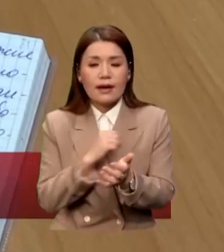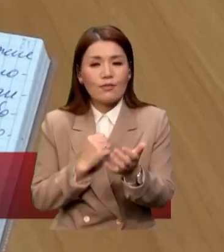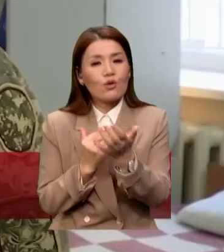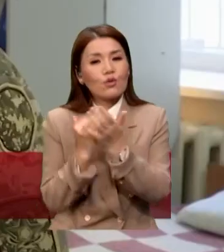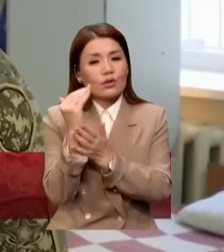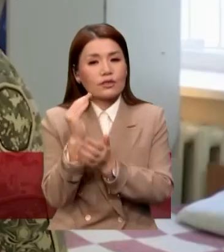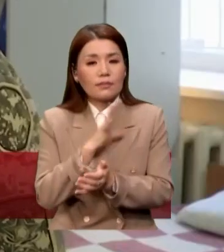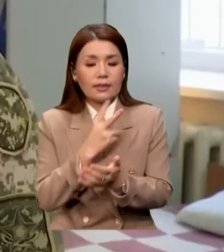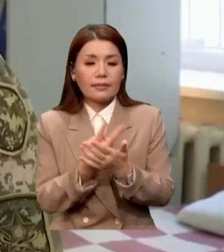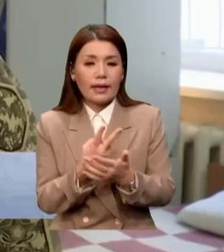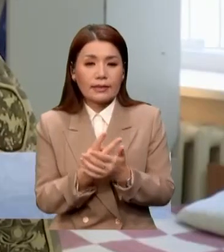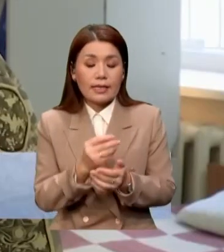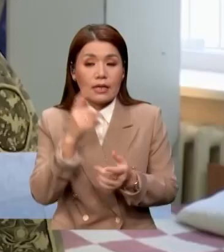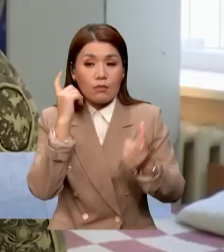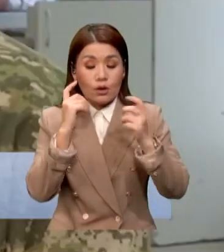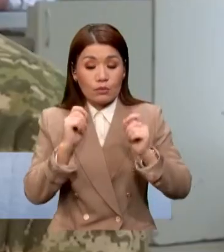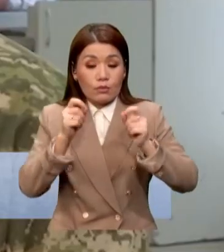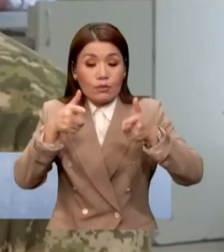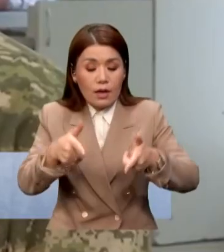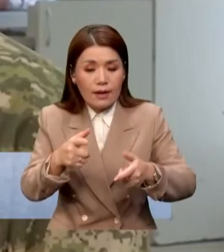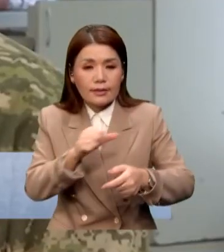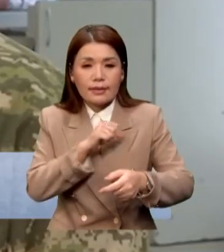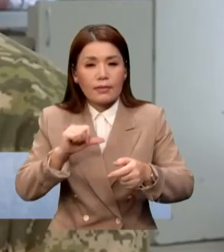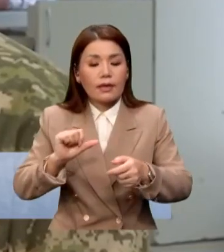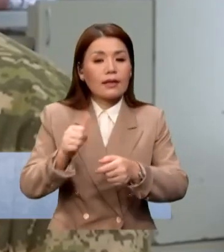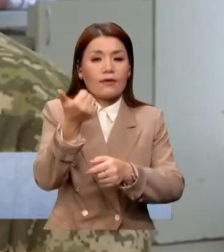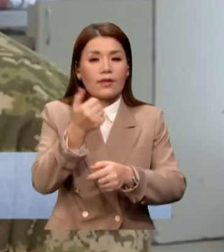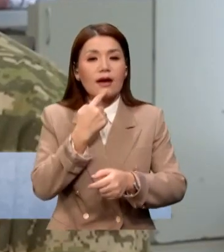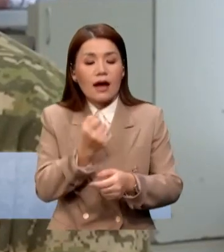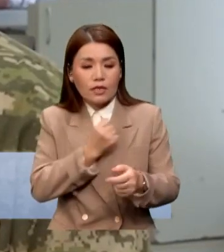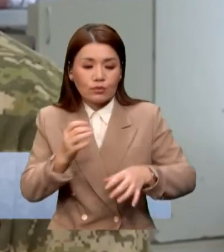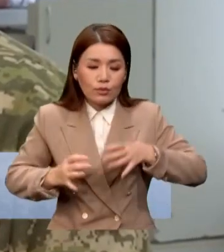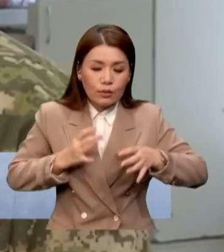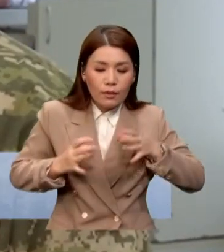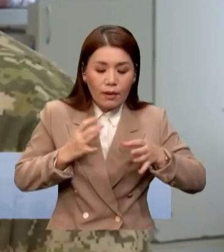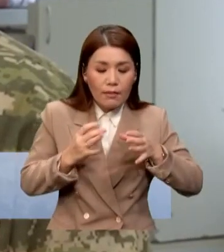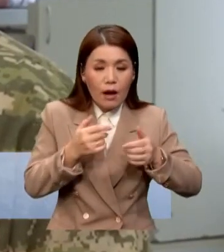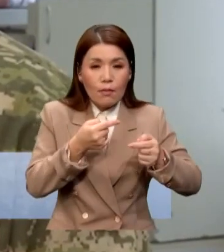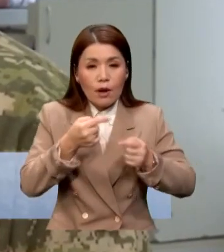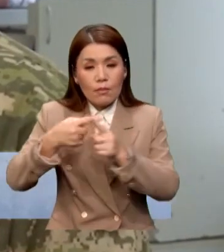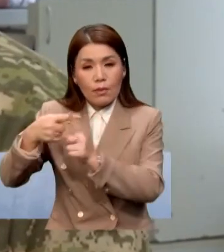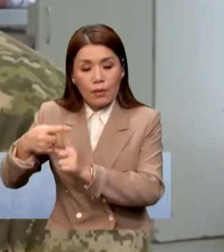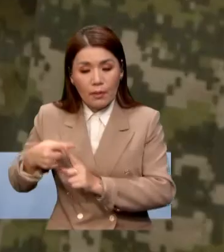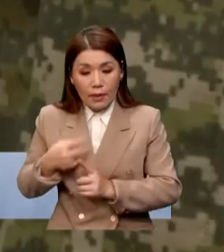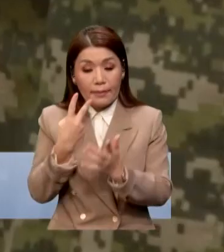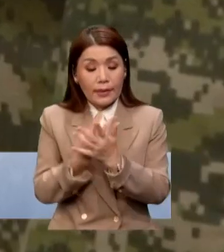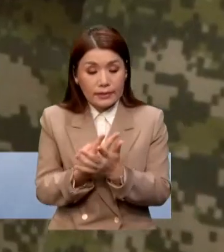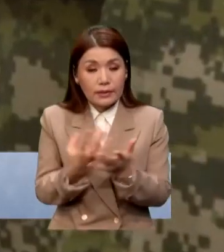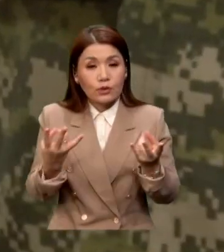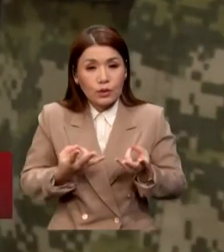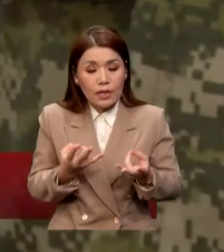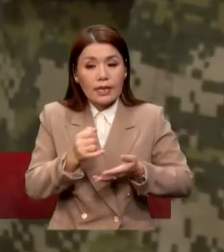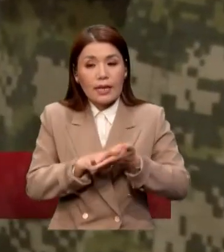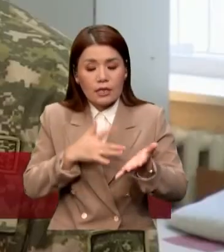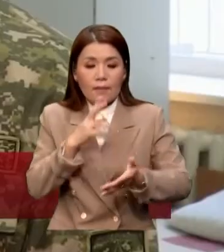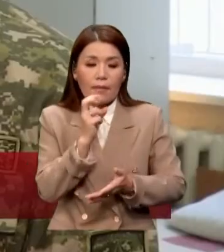жеткен. Оқуға түсу үшін ең біріншіден әскери дайындықтардан жақсы жағынан көрсетіп, өз-өзімді осы